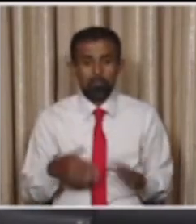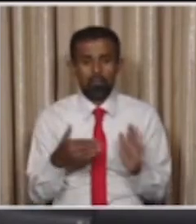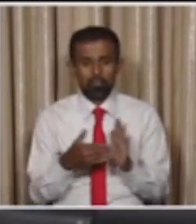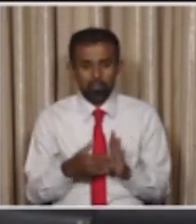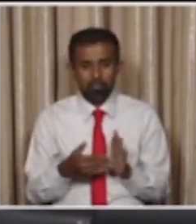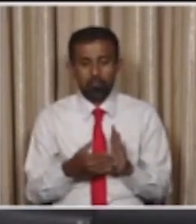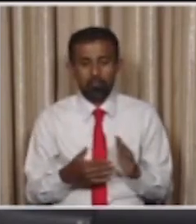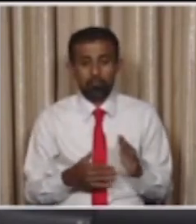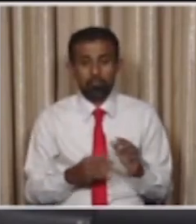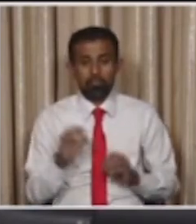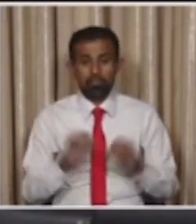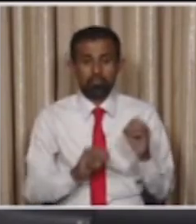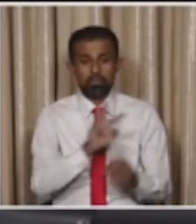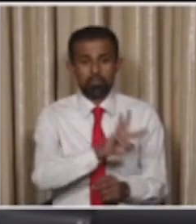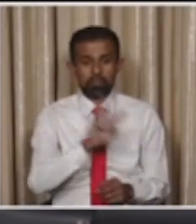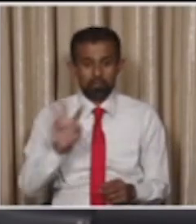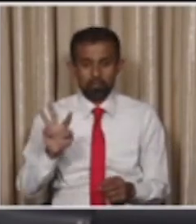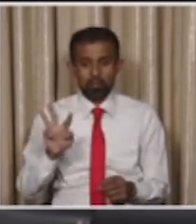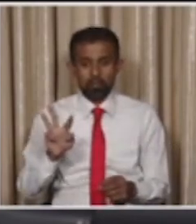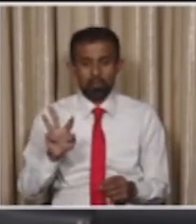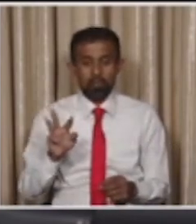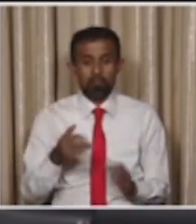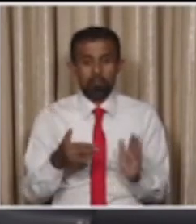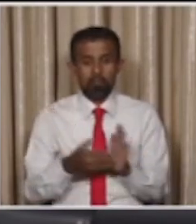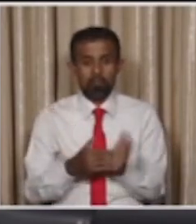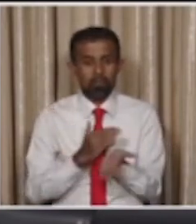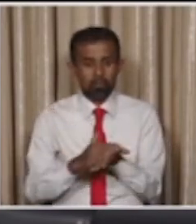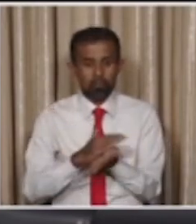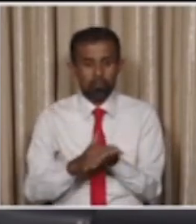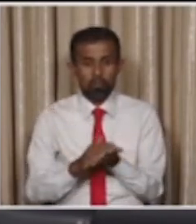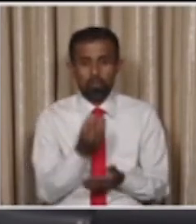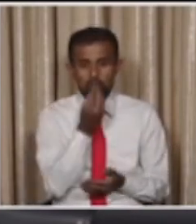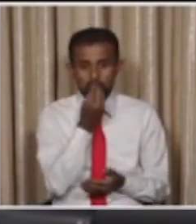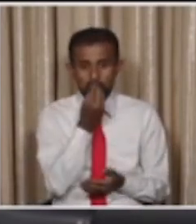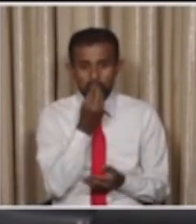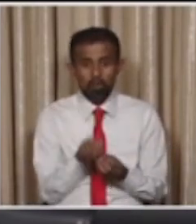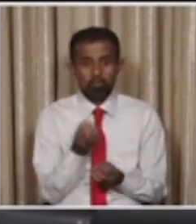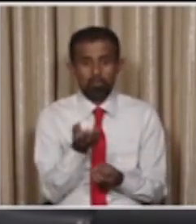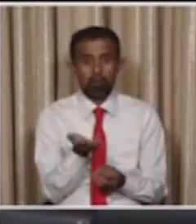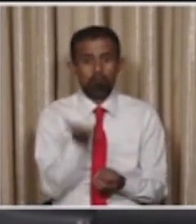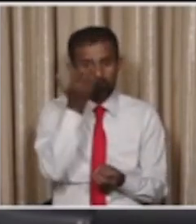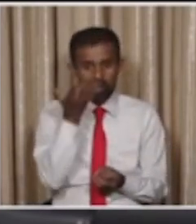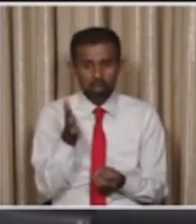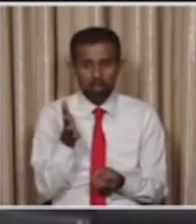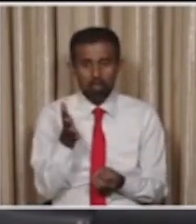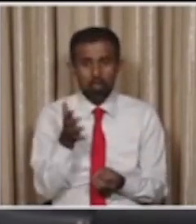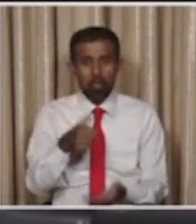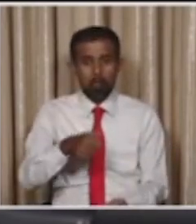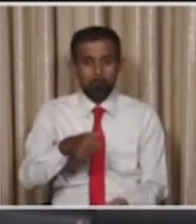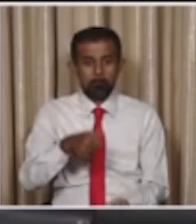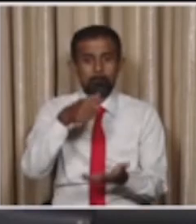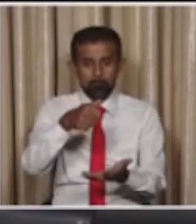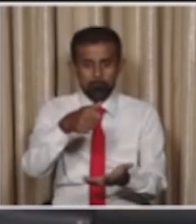යටතේ 33%කින් අපි ආපදා සහන ආහාර වේල ලබලා දෙන එක වැඩි කරා. සලාකමල්ල ලබලා දෙන